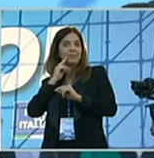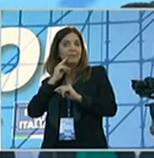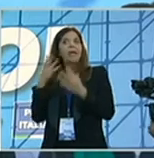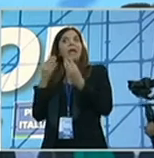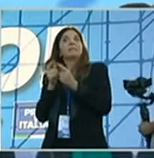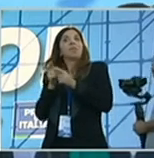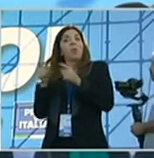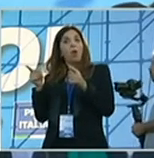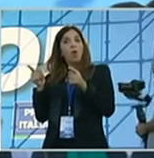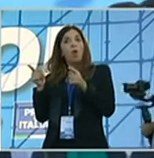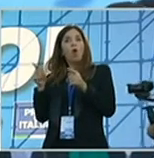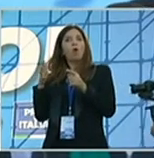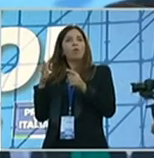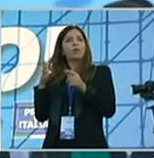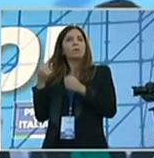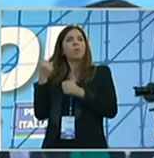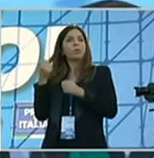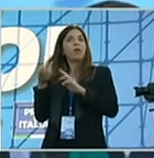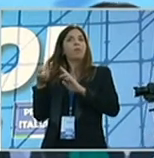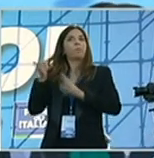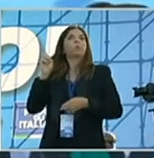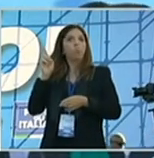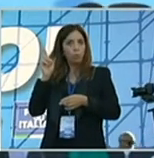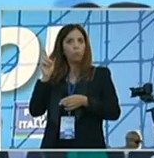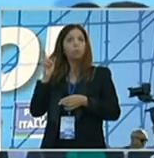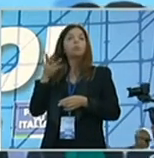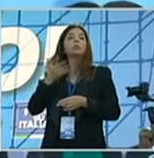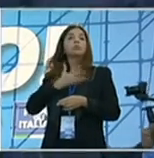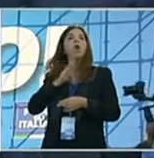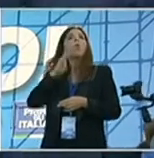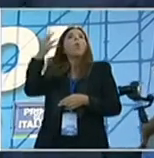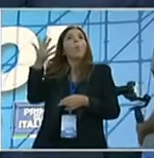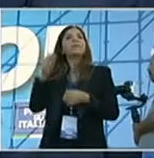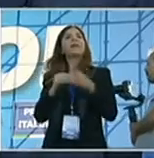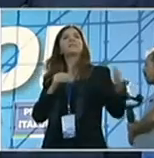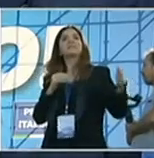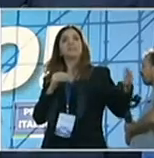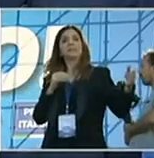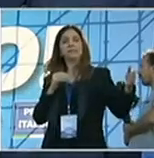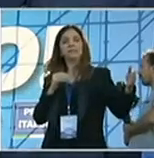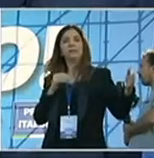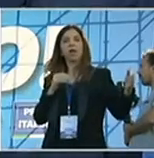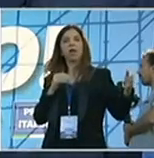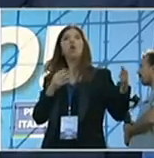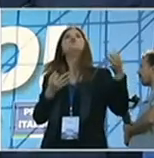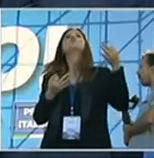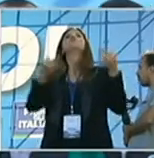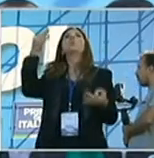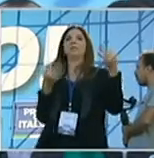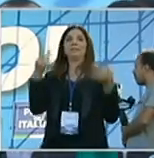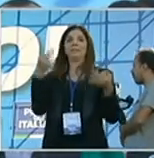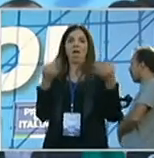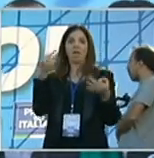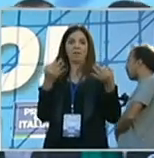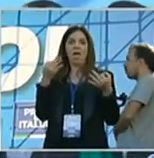forse con più potere di loro c'è la quinta sinistra, quella giudiziaria, quella parte